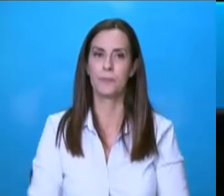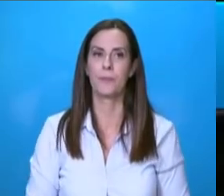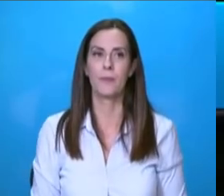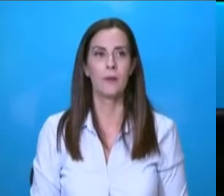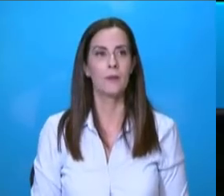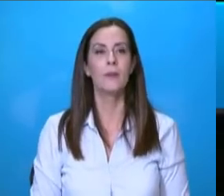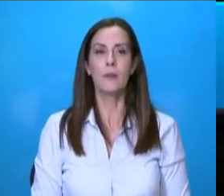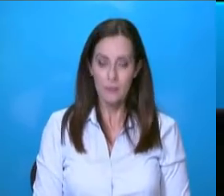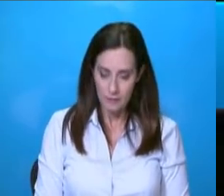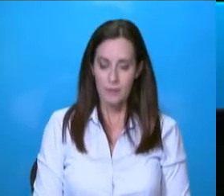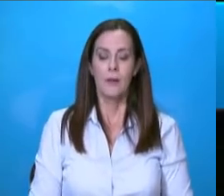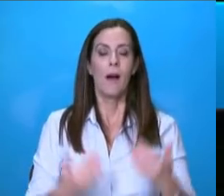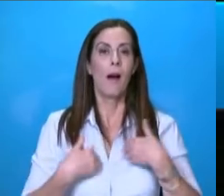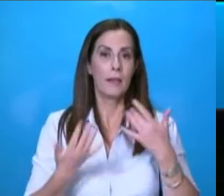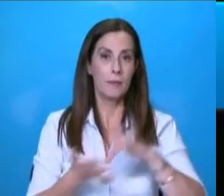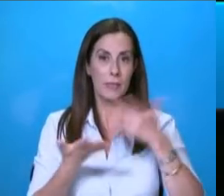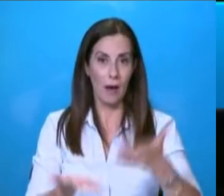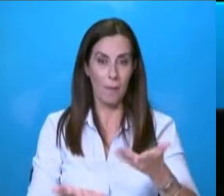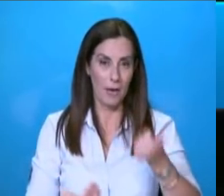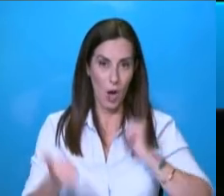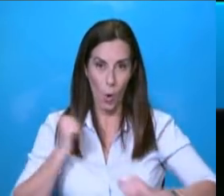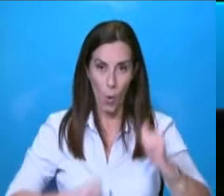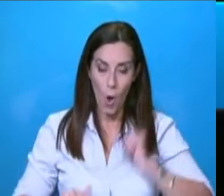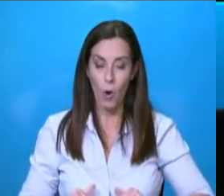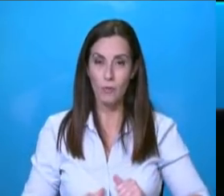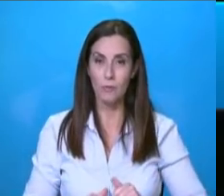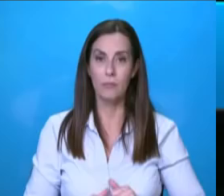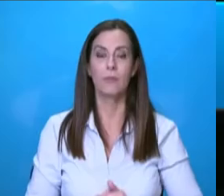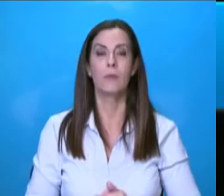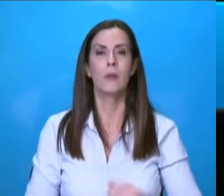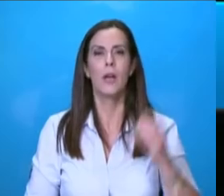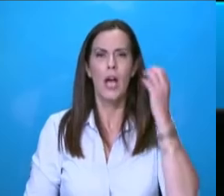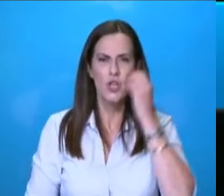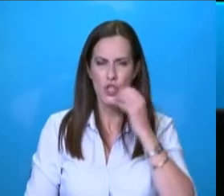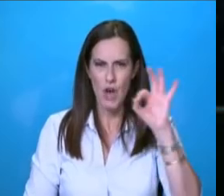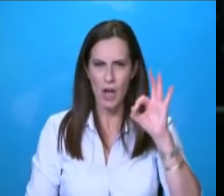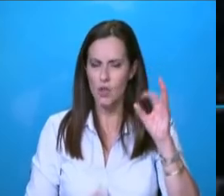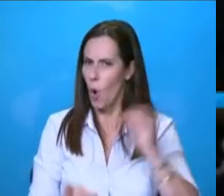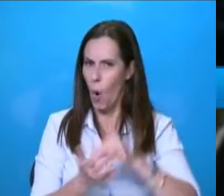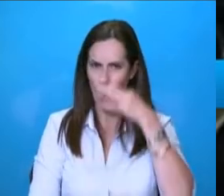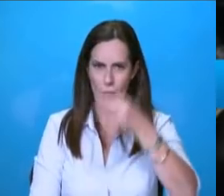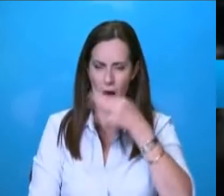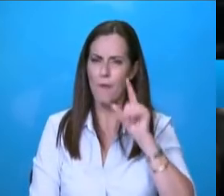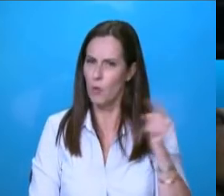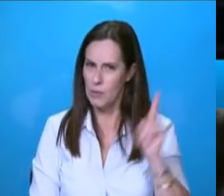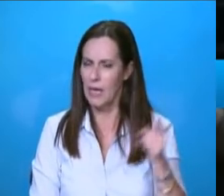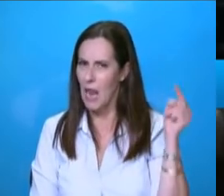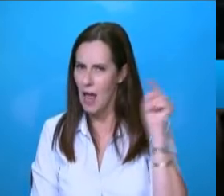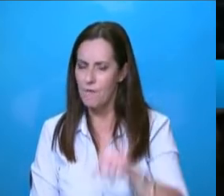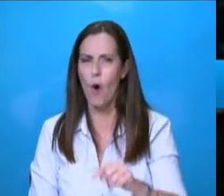כן, שלום, ערב טוב, דוריה, כאן מיכל הטוטו בחולון. יושב ראש השר ידרי עדיין לא נשא דברים פה, אבל הוא צפוי